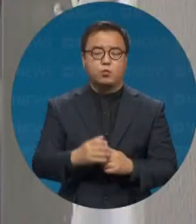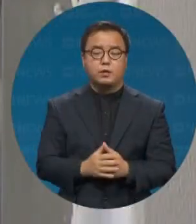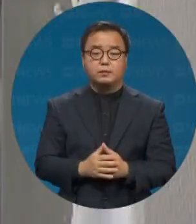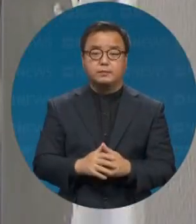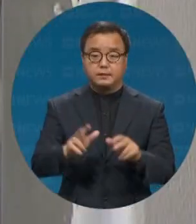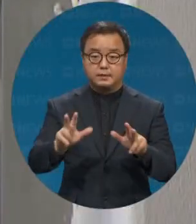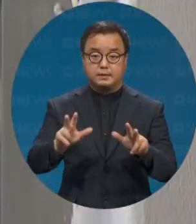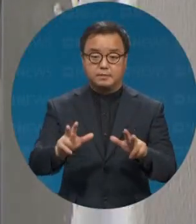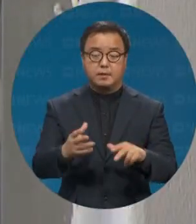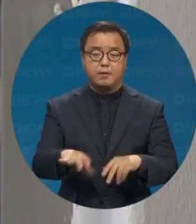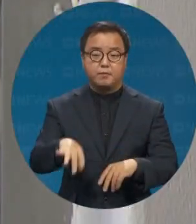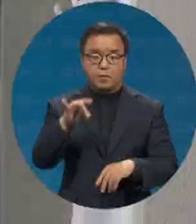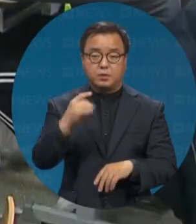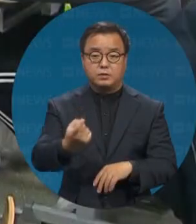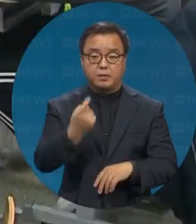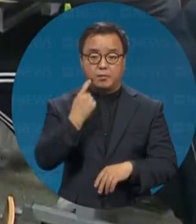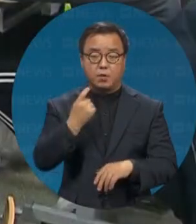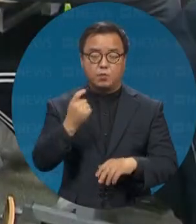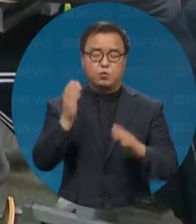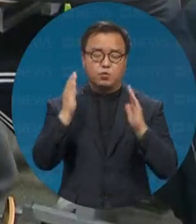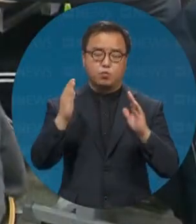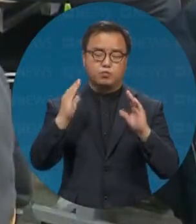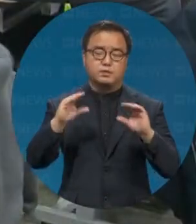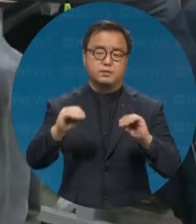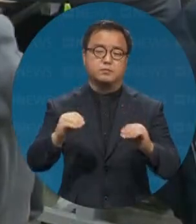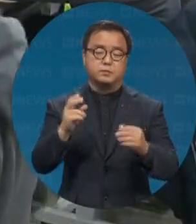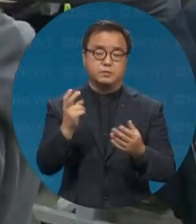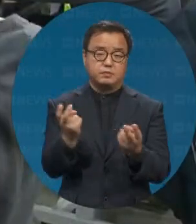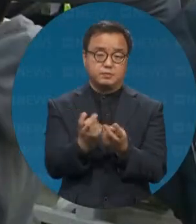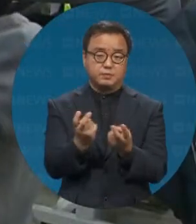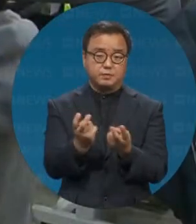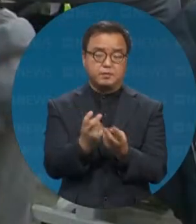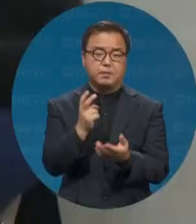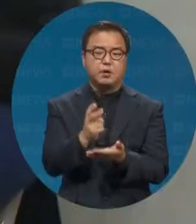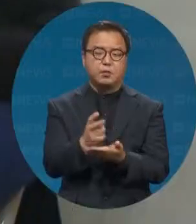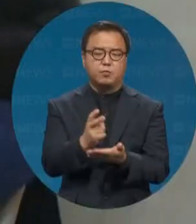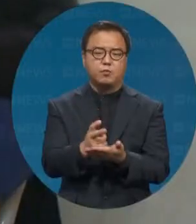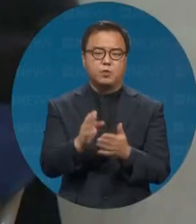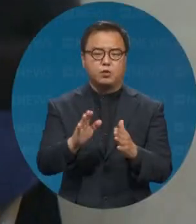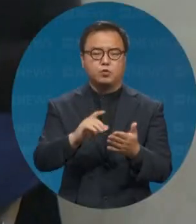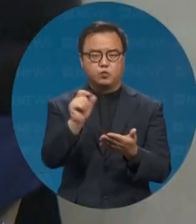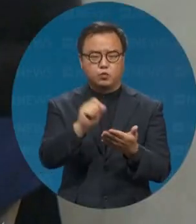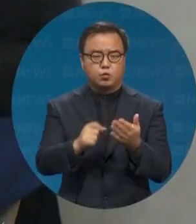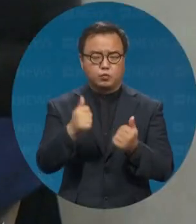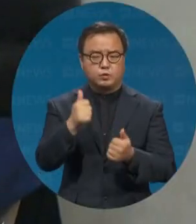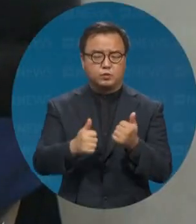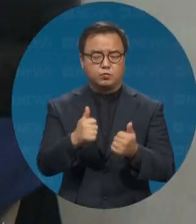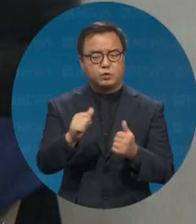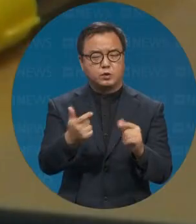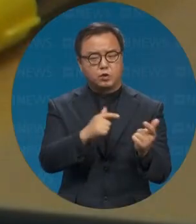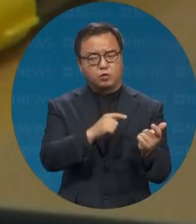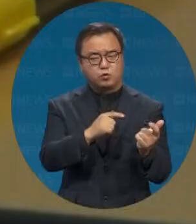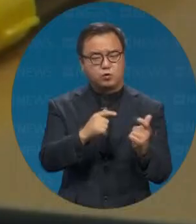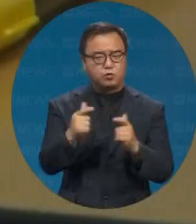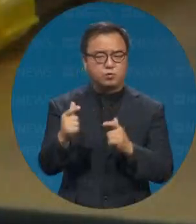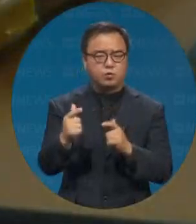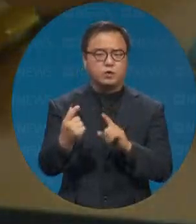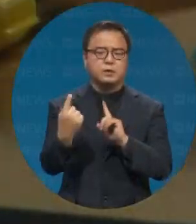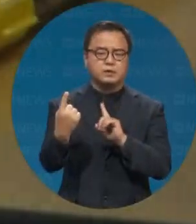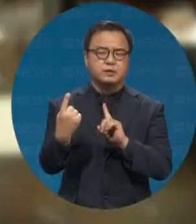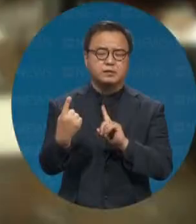현행 선행학습 금지법 에 논술과 면접 같은 대학별 고사가 교육과정을 벗어난 는 지만 규제 할 뿐 수능은 대상이